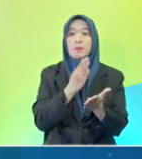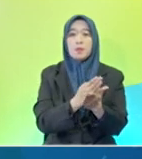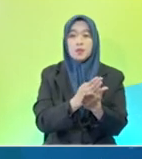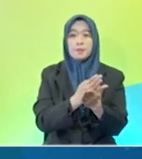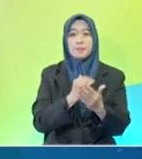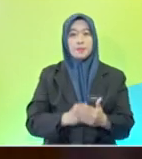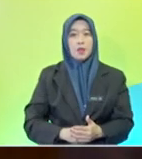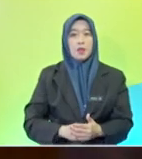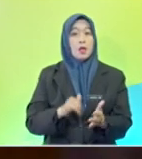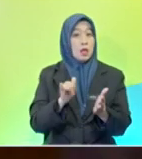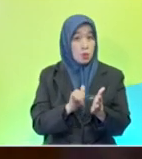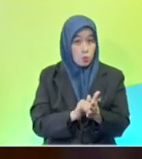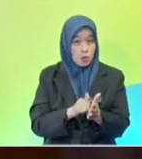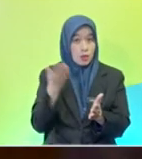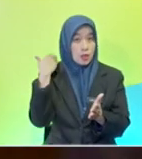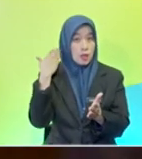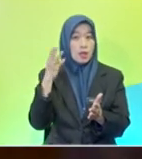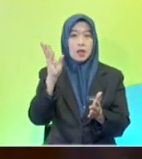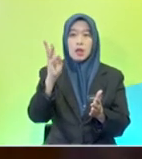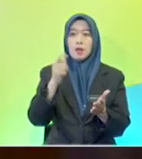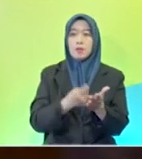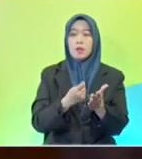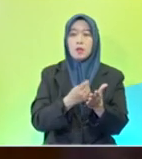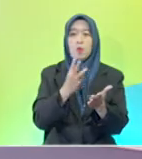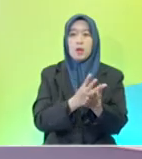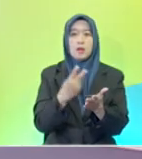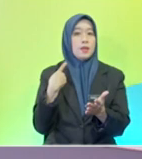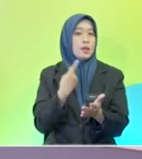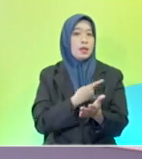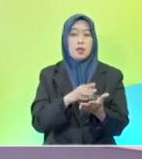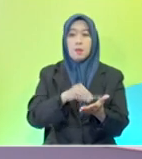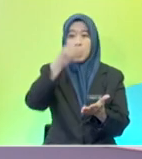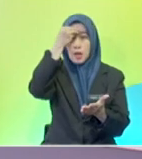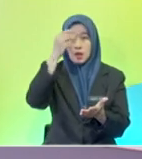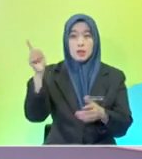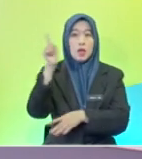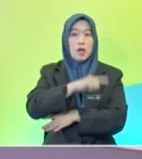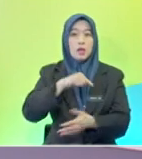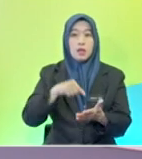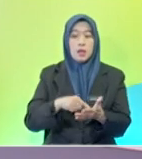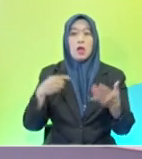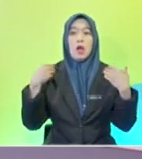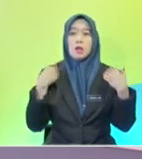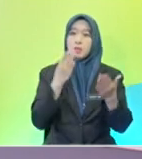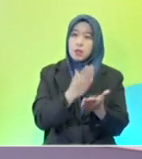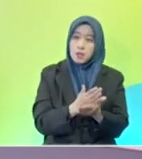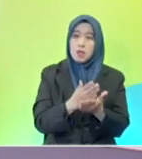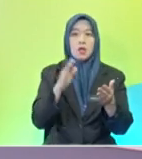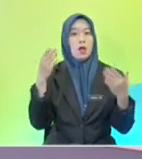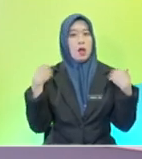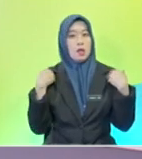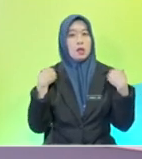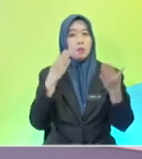Itu dia 6 tanda wakaf yang kita belajar pada hari ini. Yeah. Ada yang berhenti, ada yang berhenti untuk tarik nafas, yeah, kan, dan